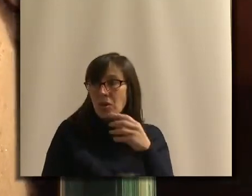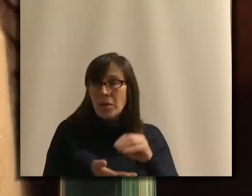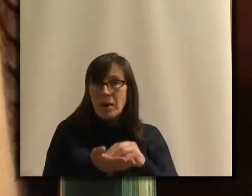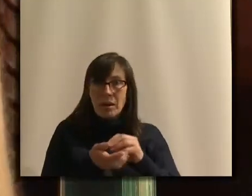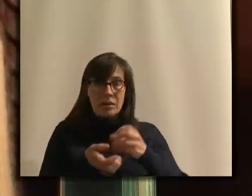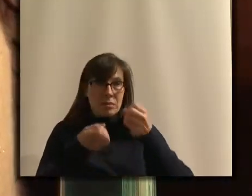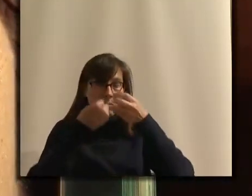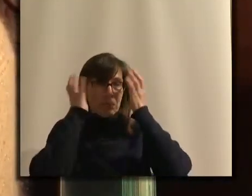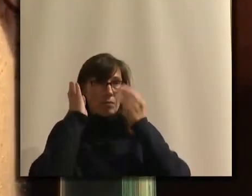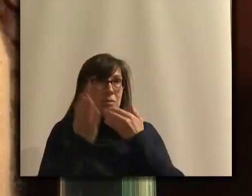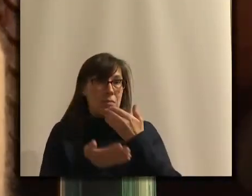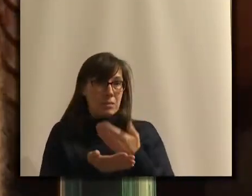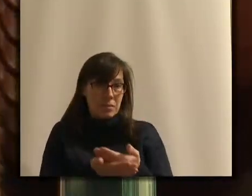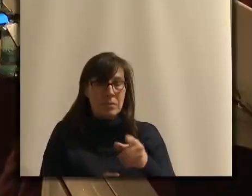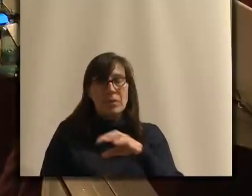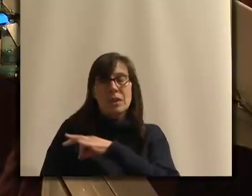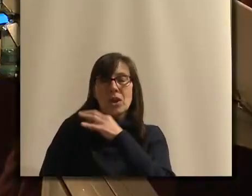perplexa. Senyor Homs.